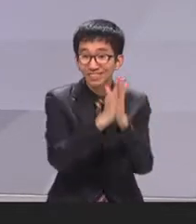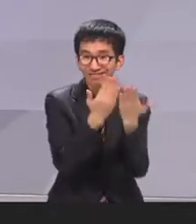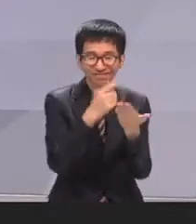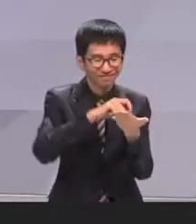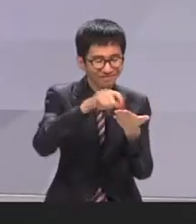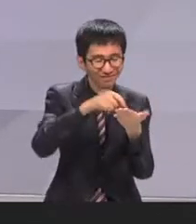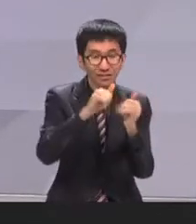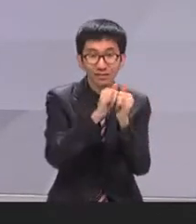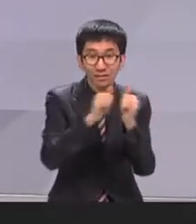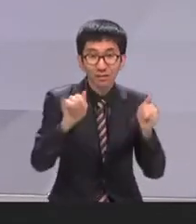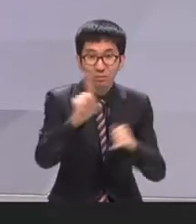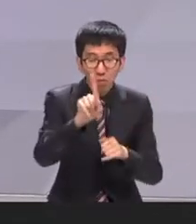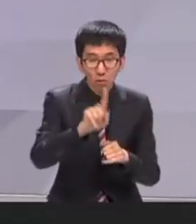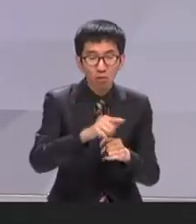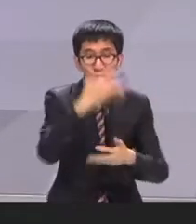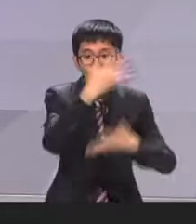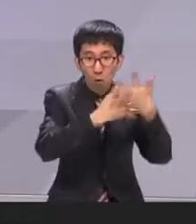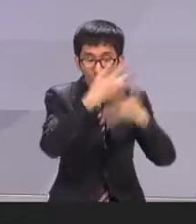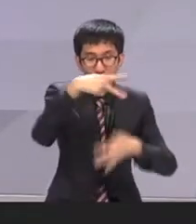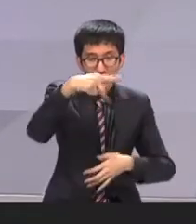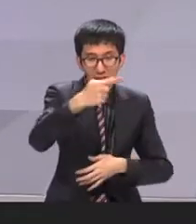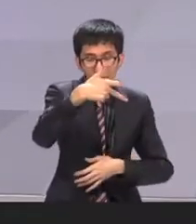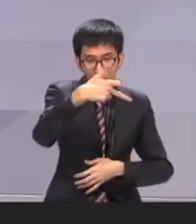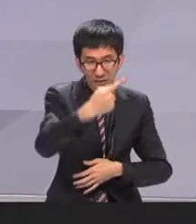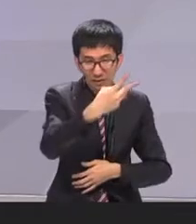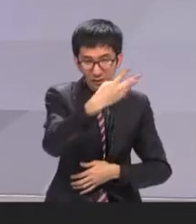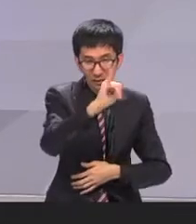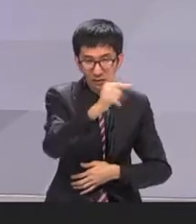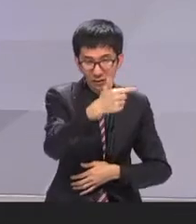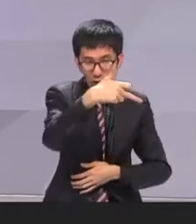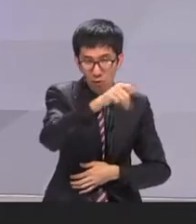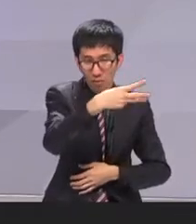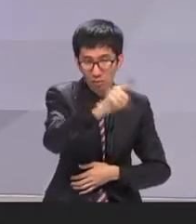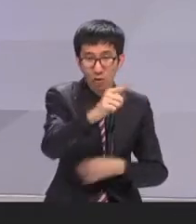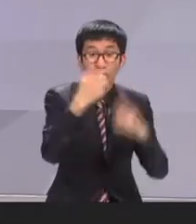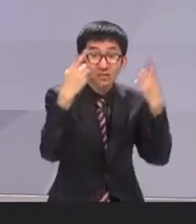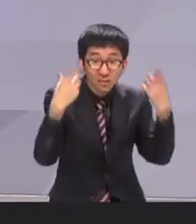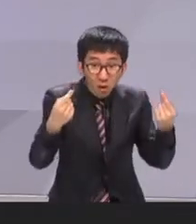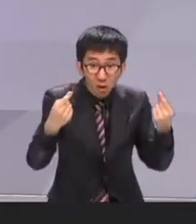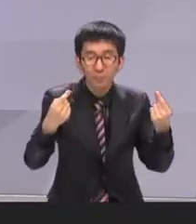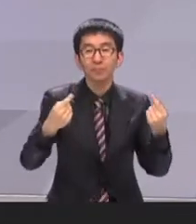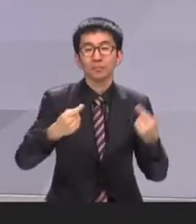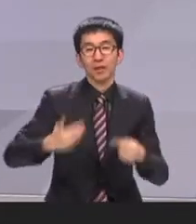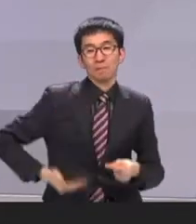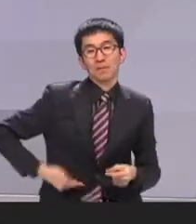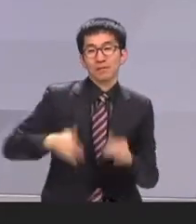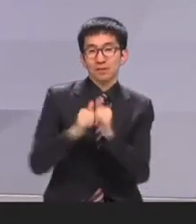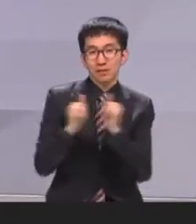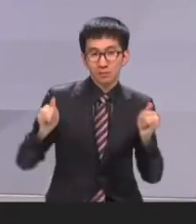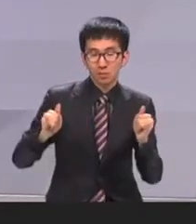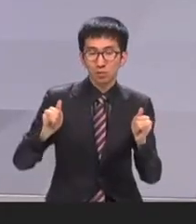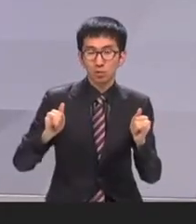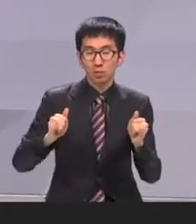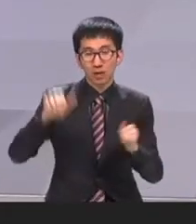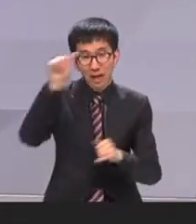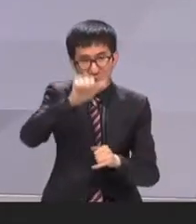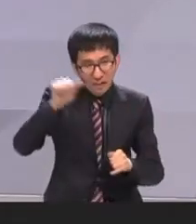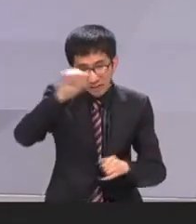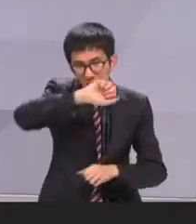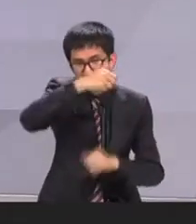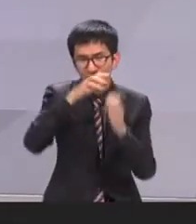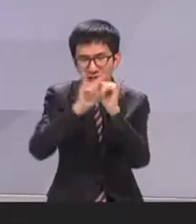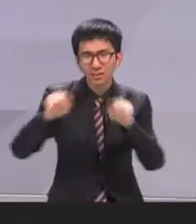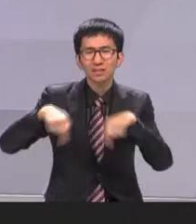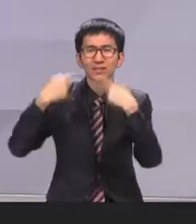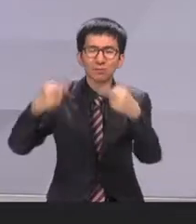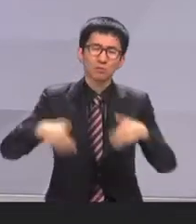뭐 영화계에 스크린쿼터 제가 있듯이 이 패션 업계에서도 뭔가 좀 유색인종 들을 반드시 참여할 수 있는 비율 음정 해놔야 된다